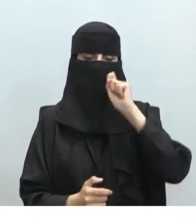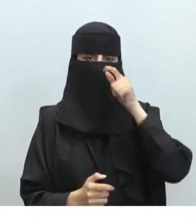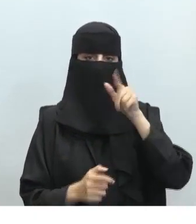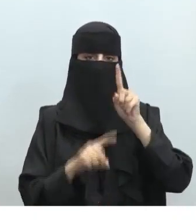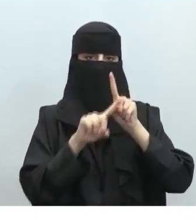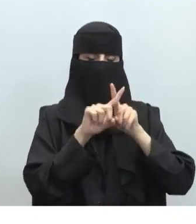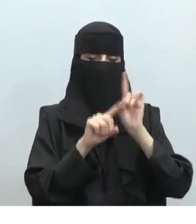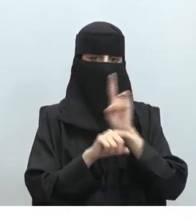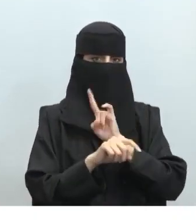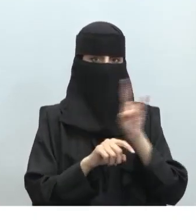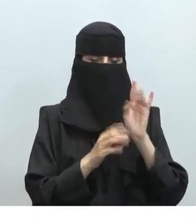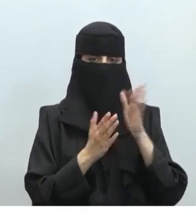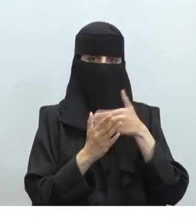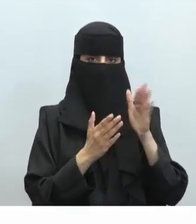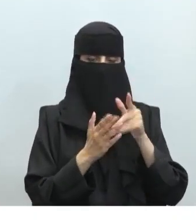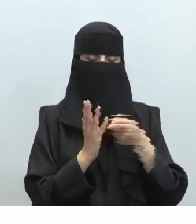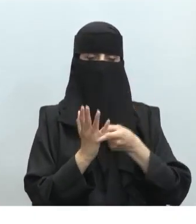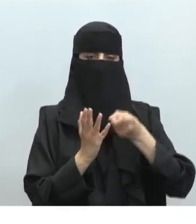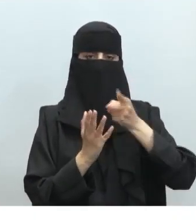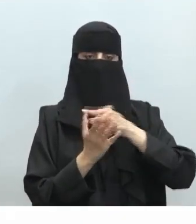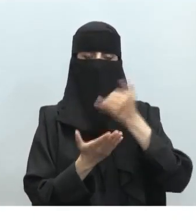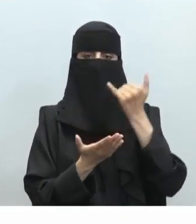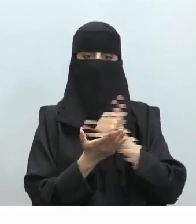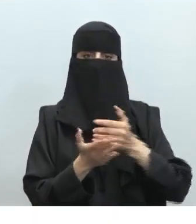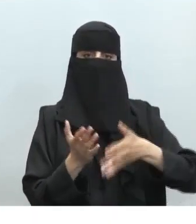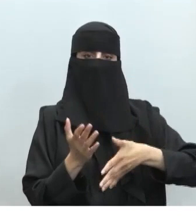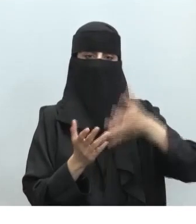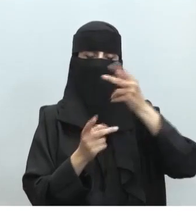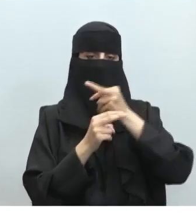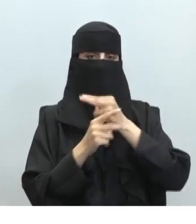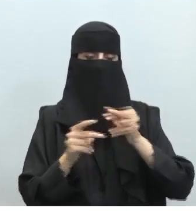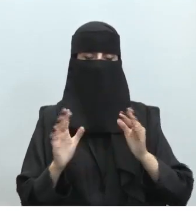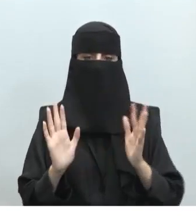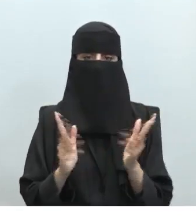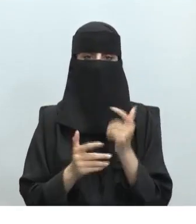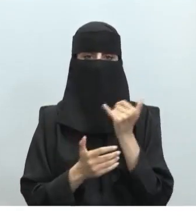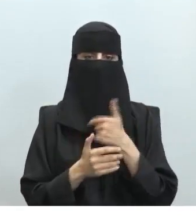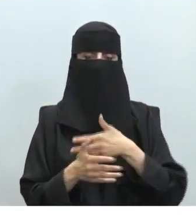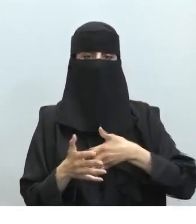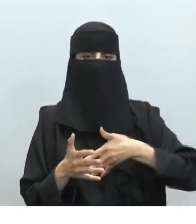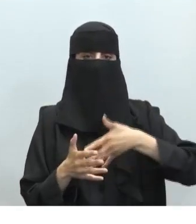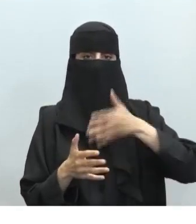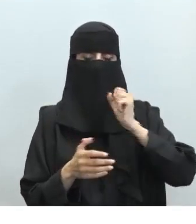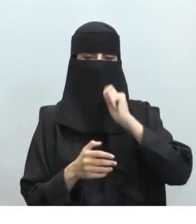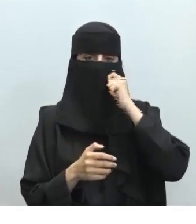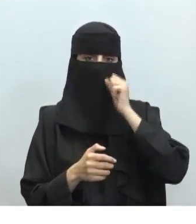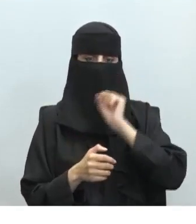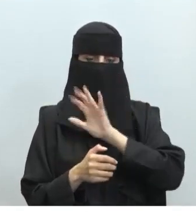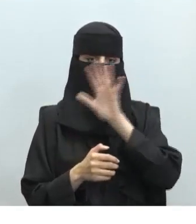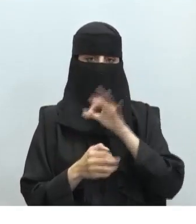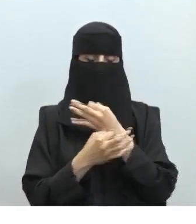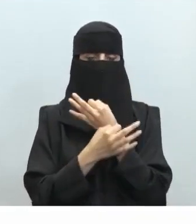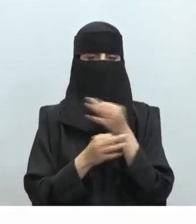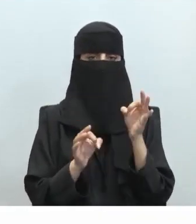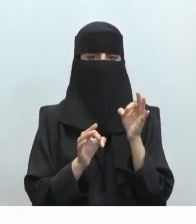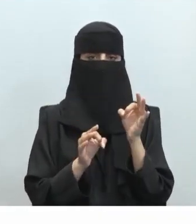كروموسوم اكس جميع الصفات المسؤوله عن النمو عن عن عن عن عن صفات الذكر بشكل عام هي تتواجد على